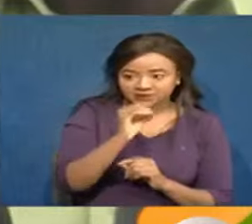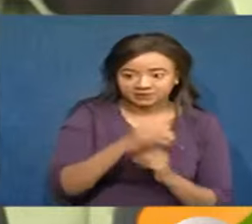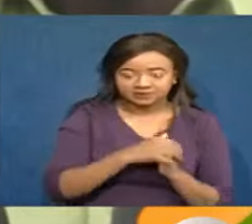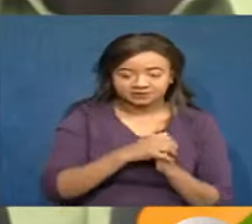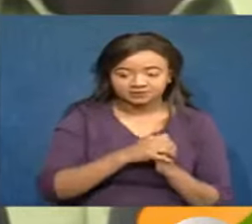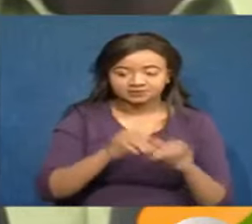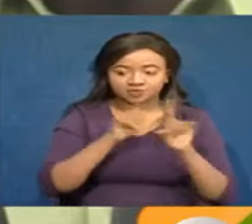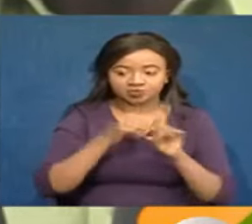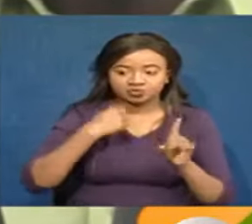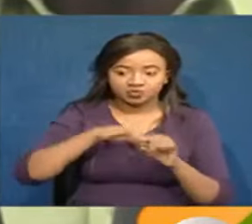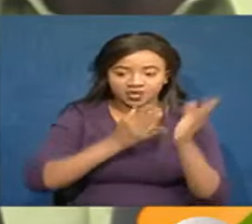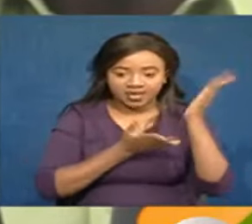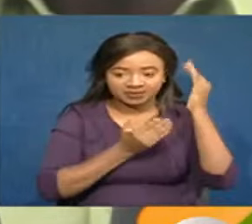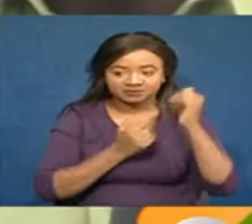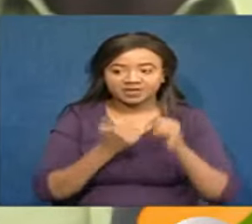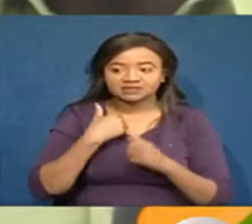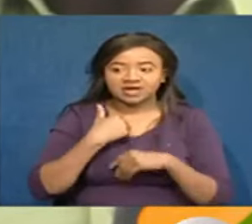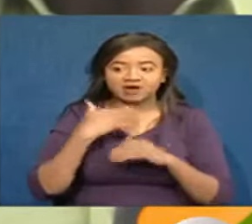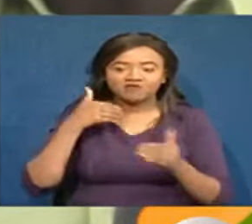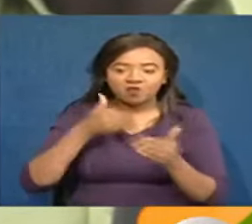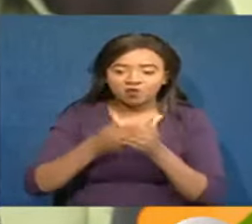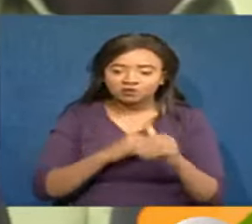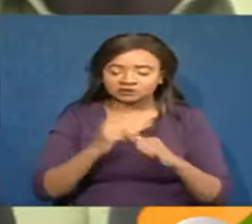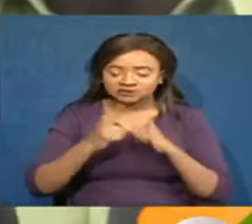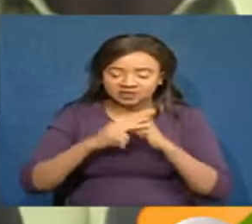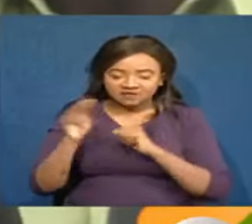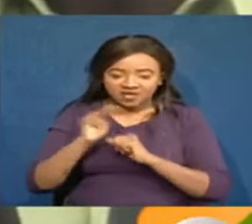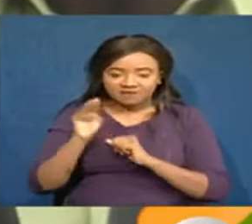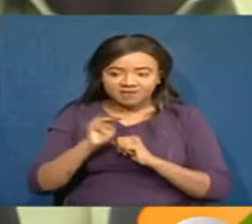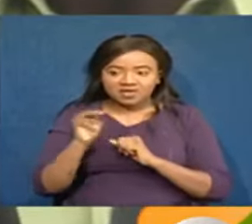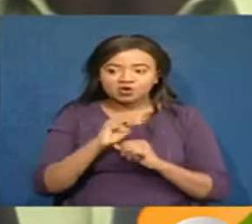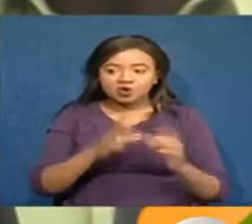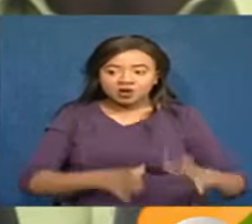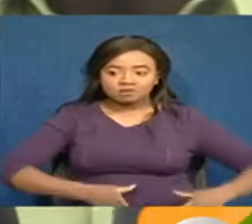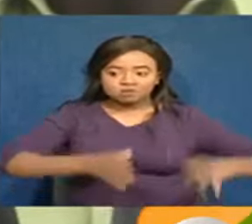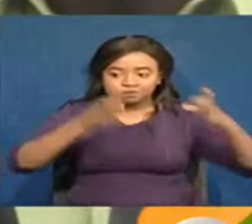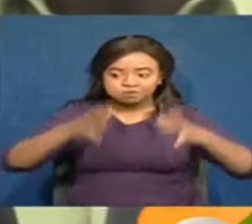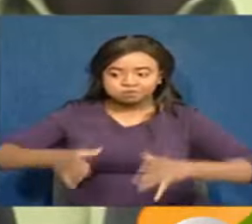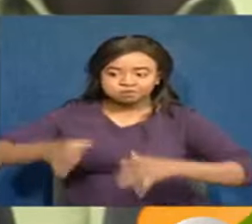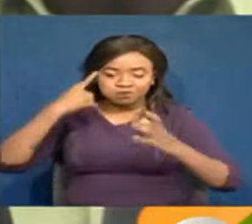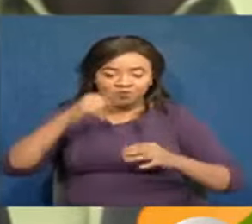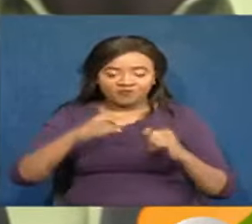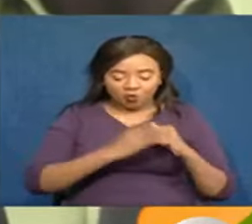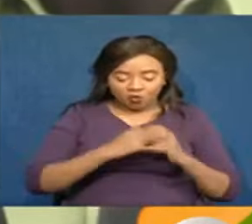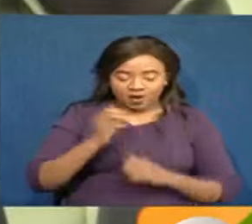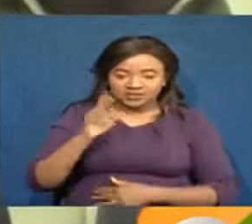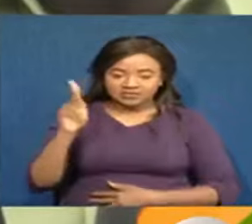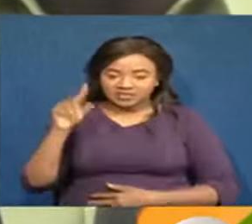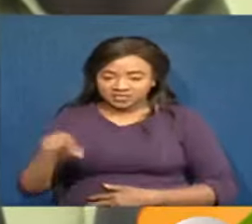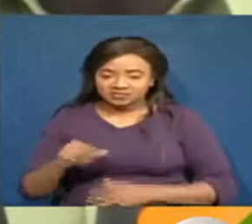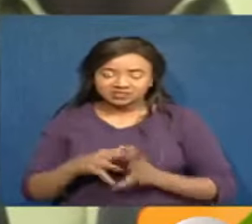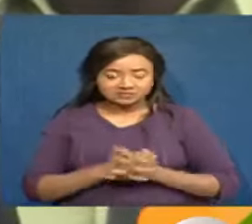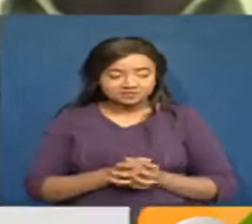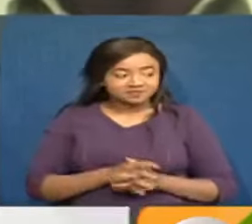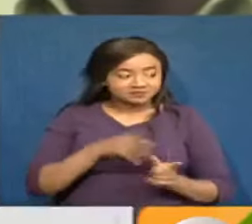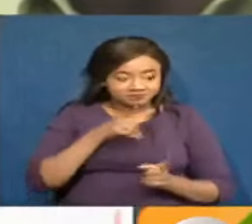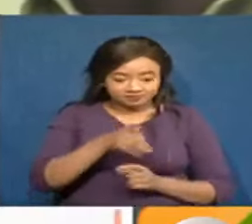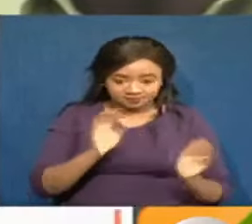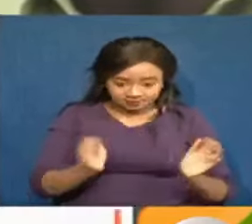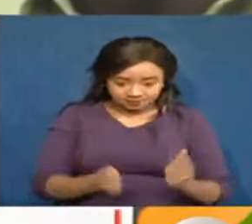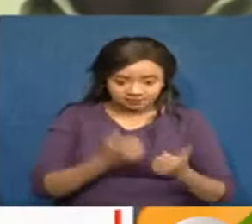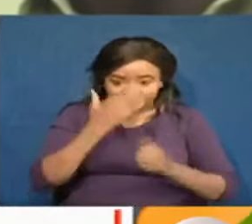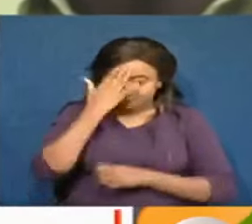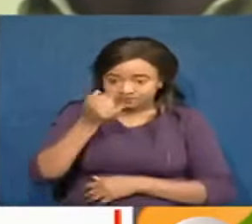ya over 7 million bags of 90 kgs. Na hii ilitokana kwa sababu ya inputs zenye tuliweza